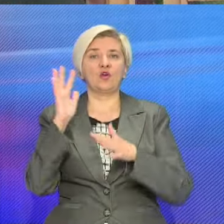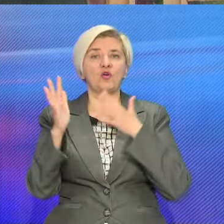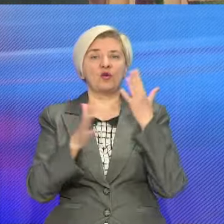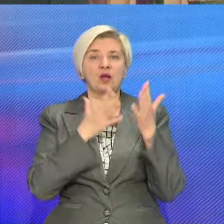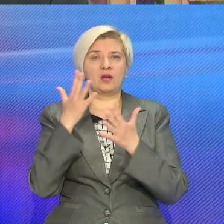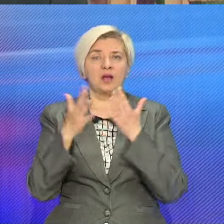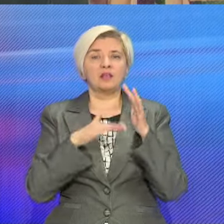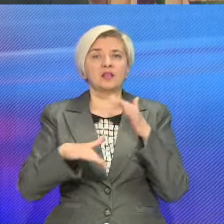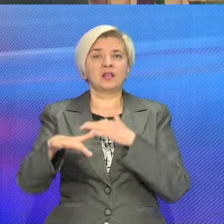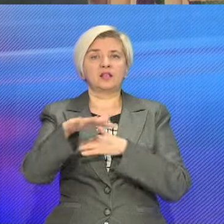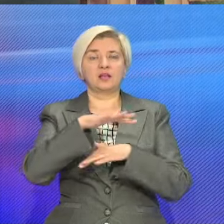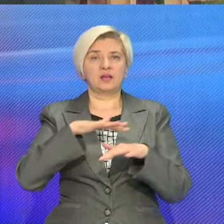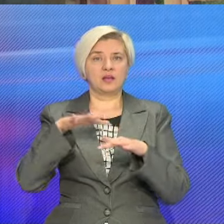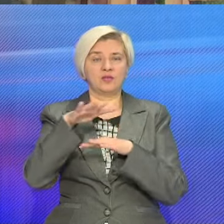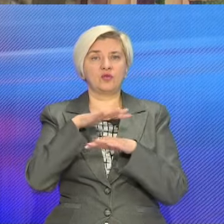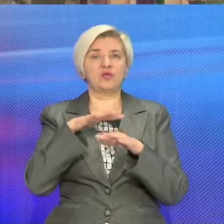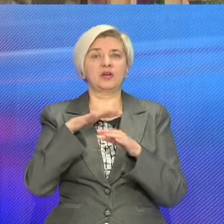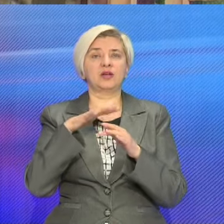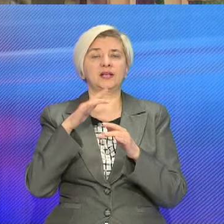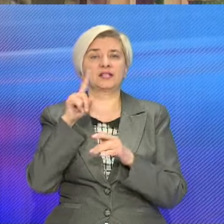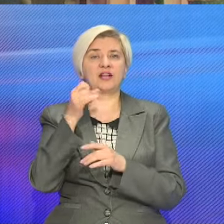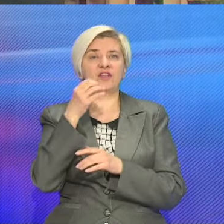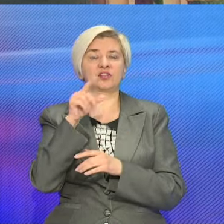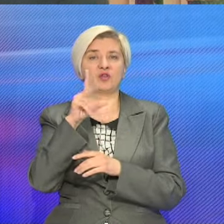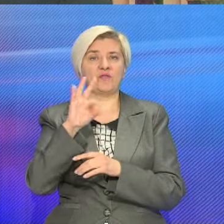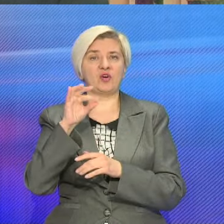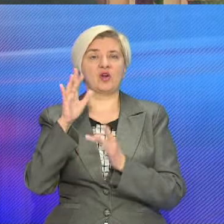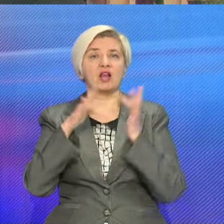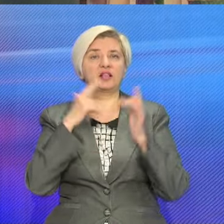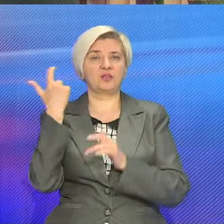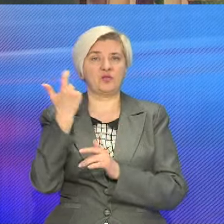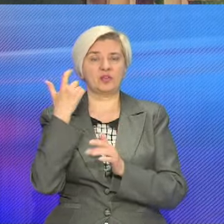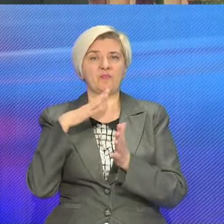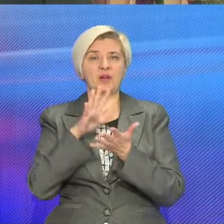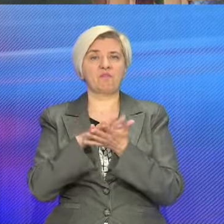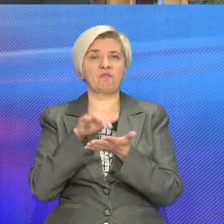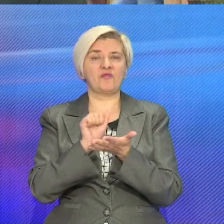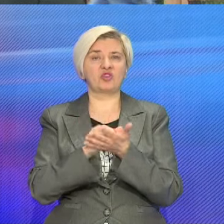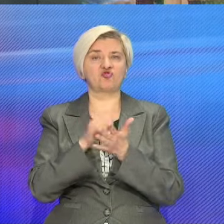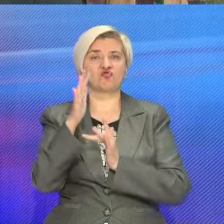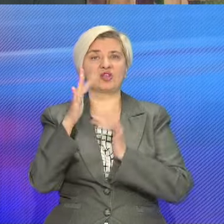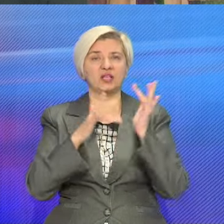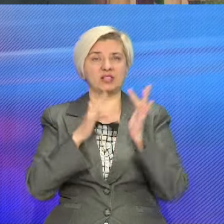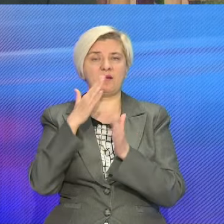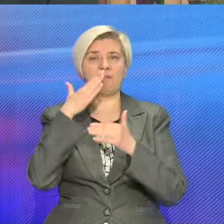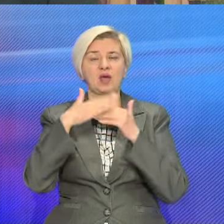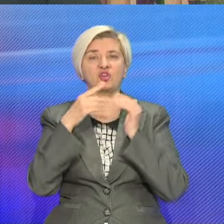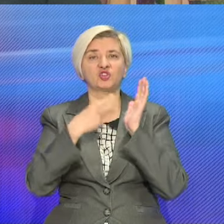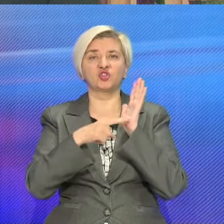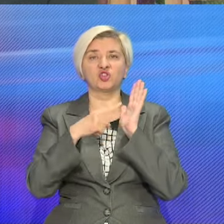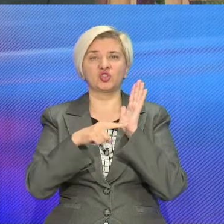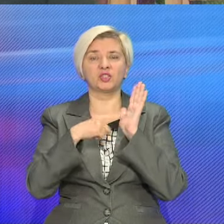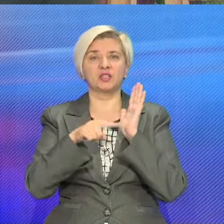Зельвинского лесничества Слонимского лесхоза были повреждены лесные массивы порядка 60